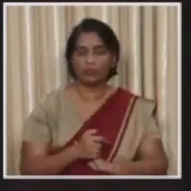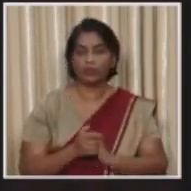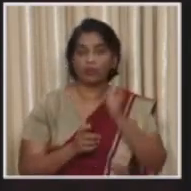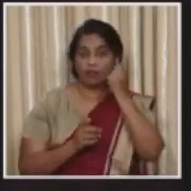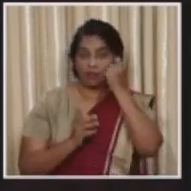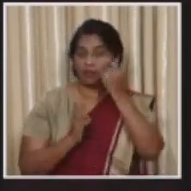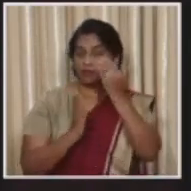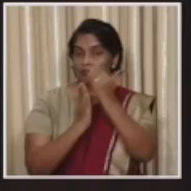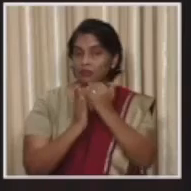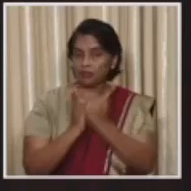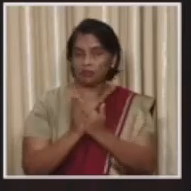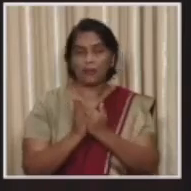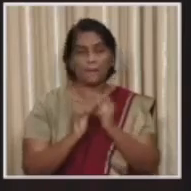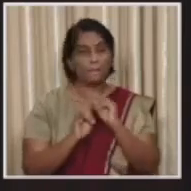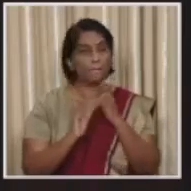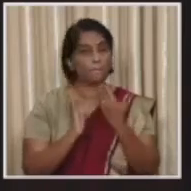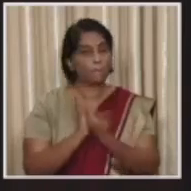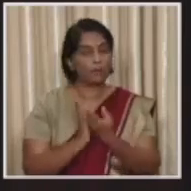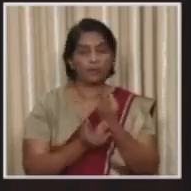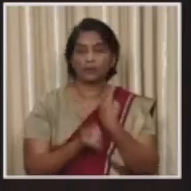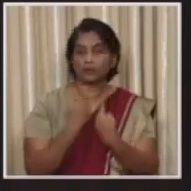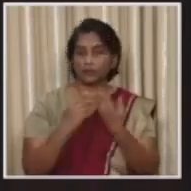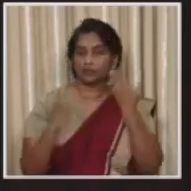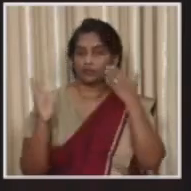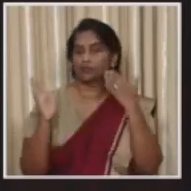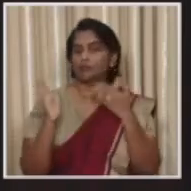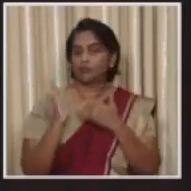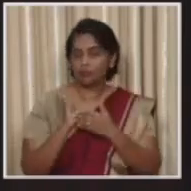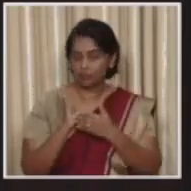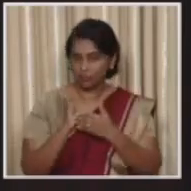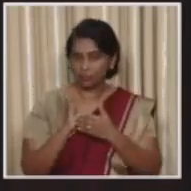යෝජනා සහ ප්‍රතිපත්ති විශ්ලේෂණයන් පිළිබඳව